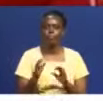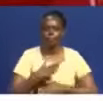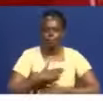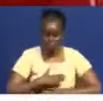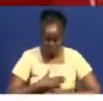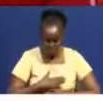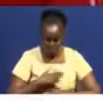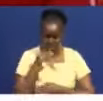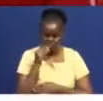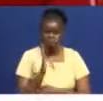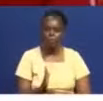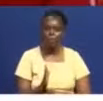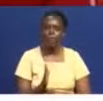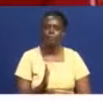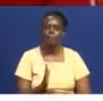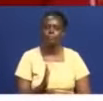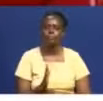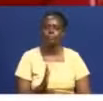Bispika,